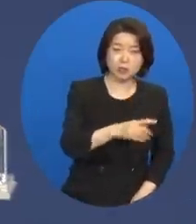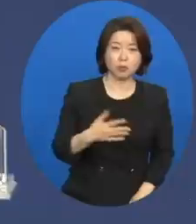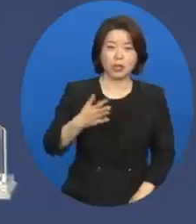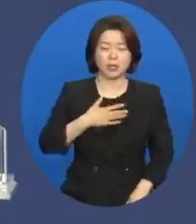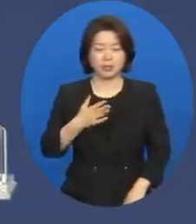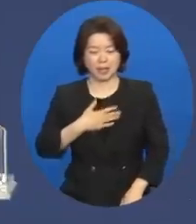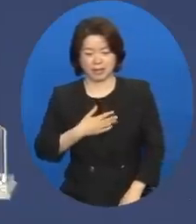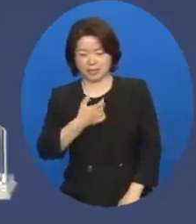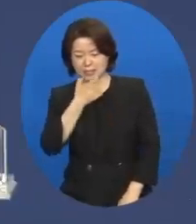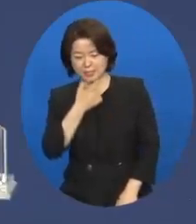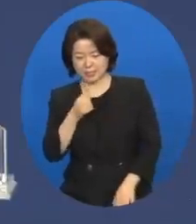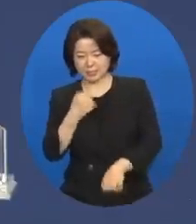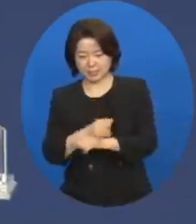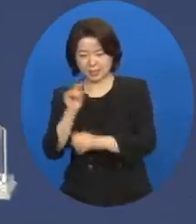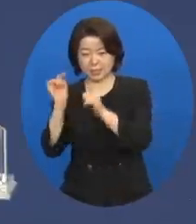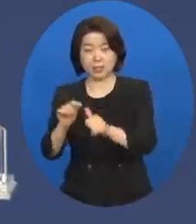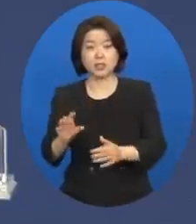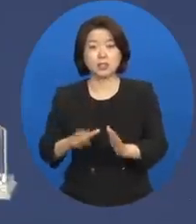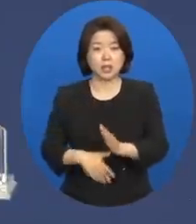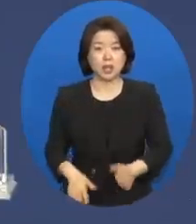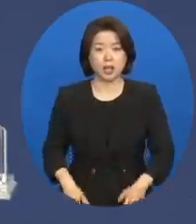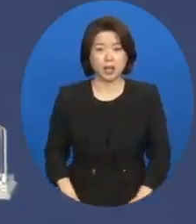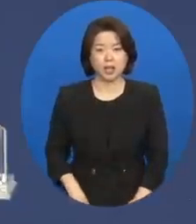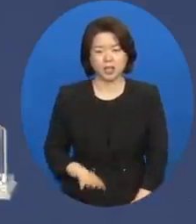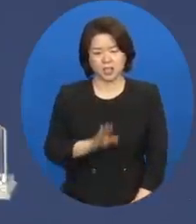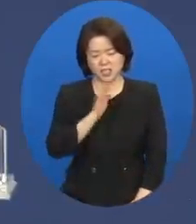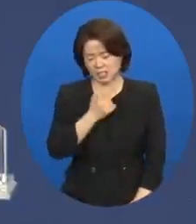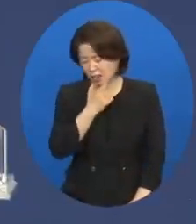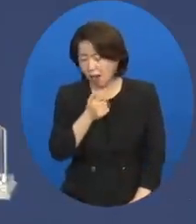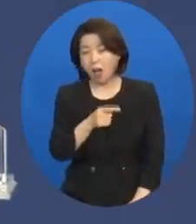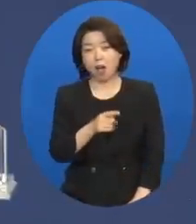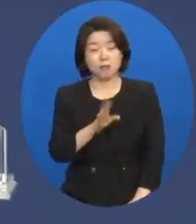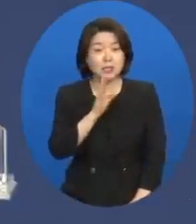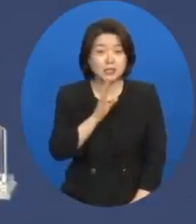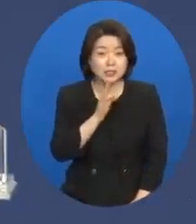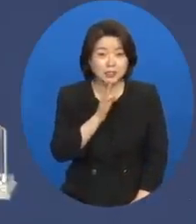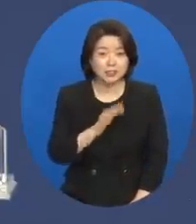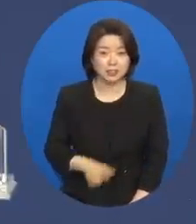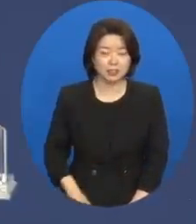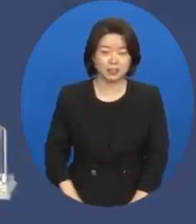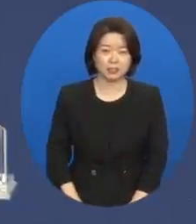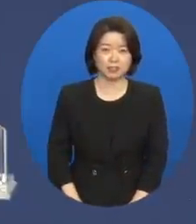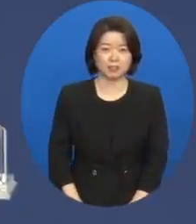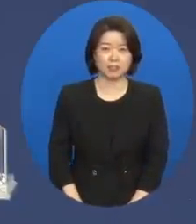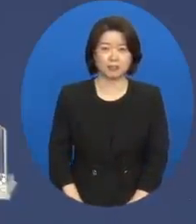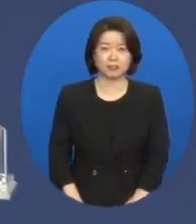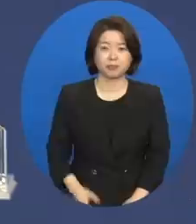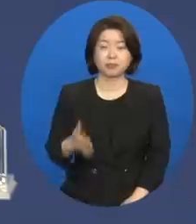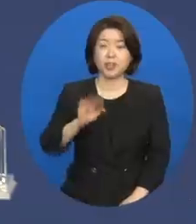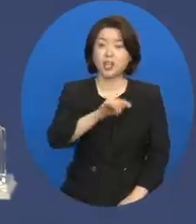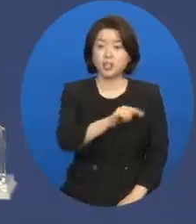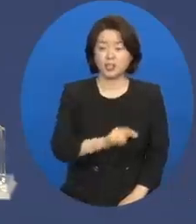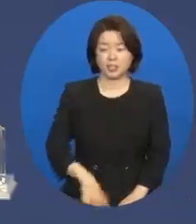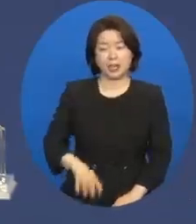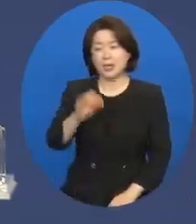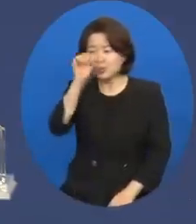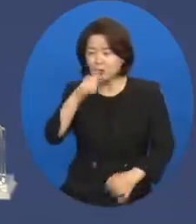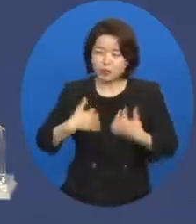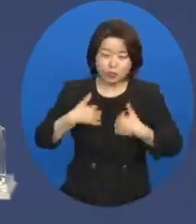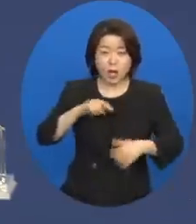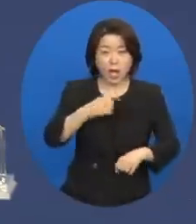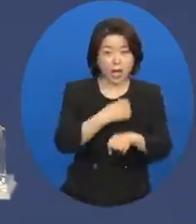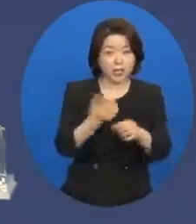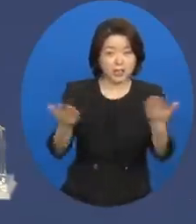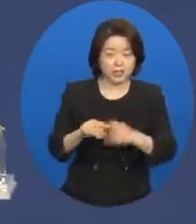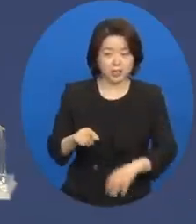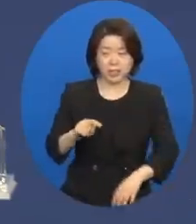하기 싫은데 하라고 할 때. 근데 진짜 싫어요. 그렇죠? 그렇죠. 그런데 지가 좋아서 하는 짓은,